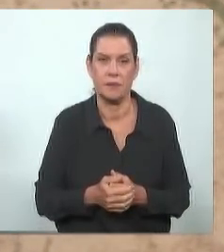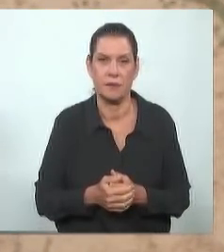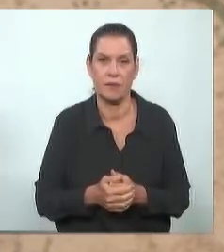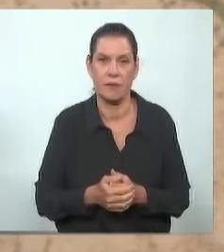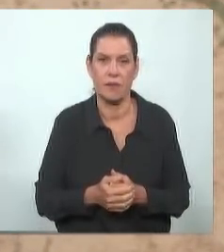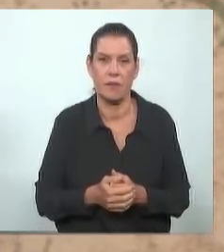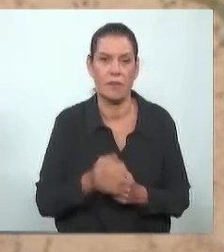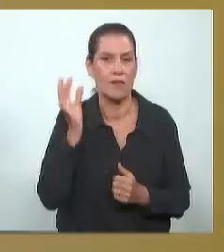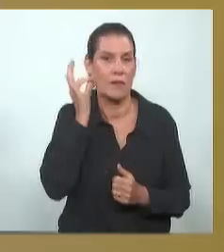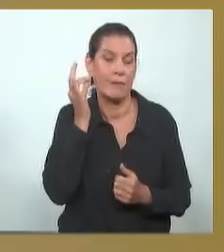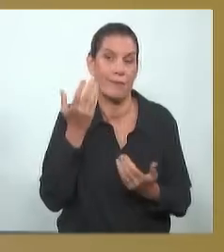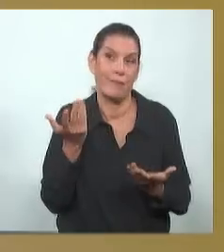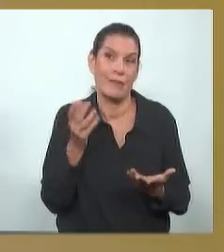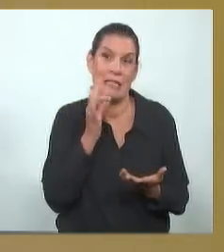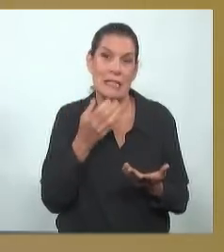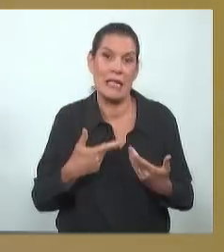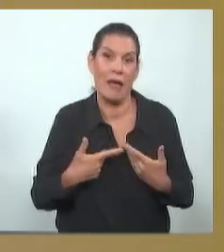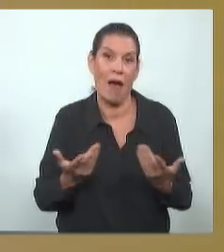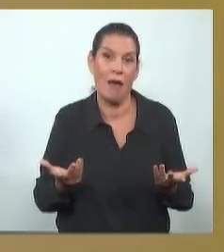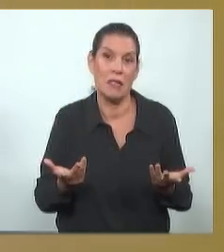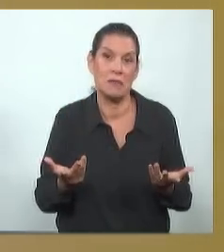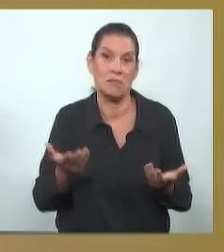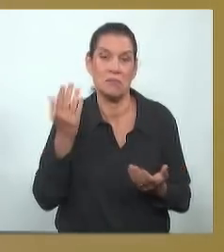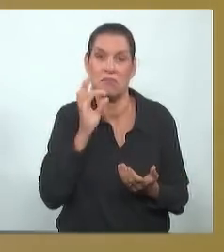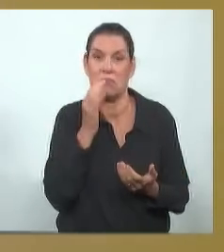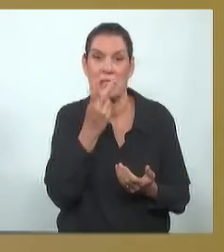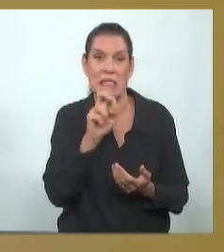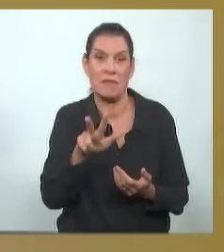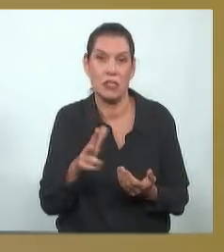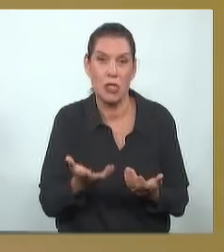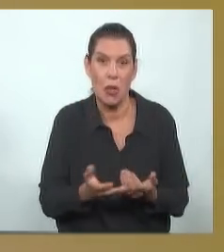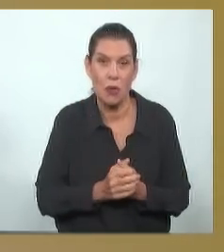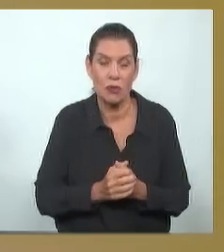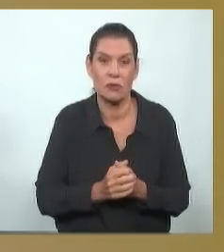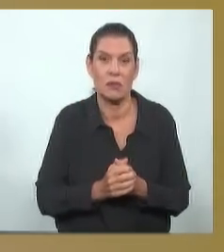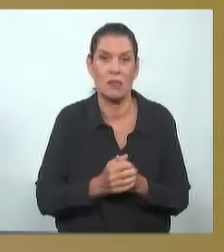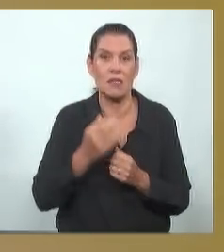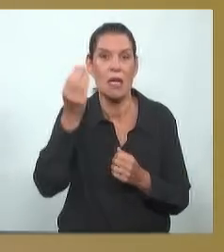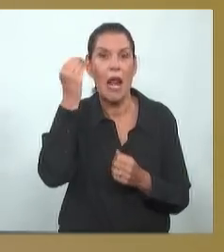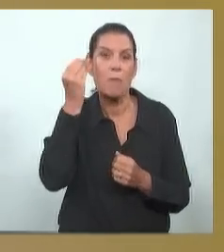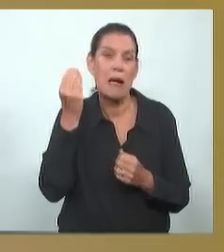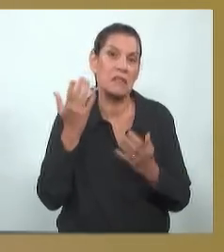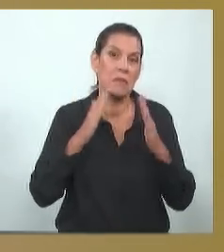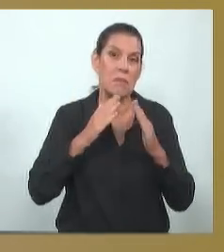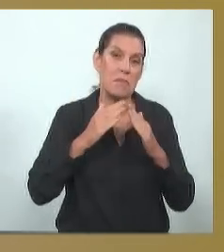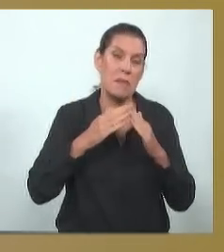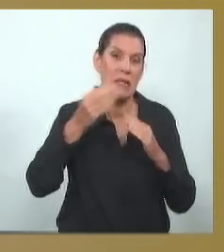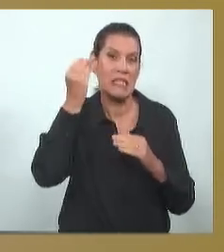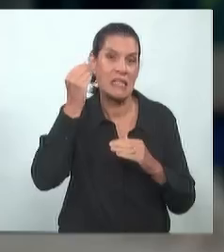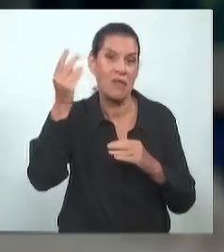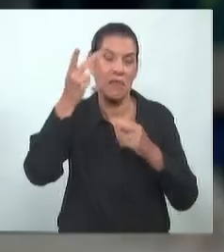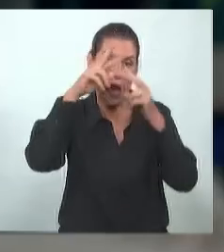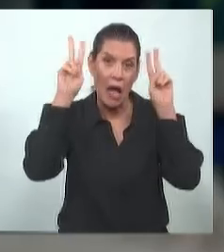צעירונת, חיילת. בת 23, בסך הכל למדתי בית ספר לאחיות, עשיתי קורס קצינות 3 חודשים,